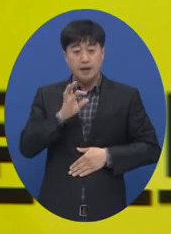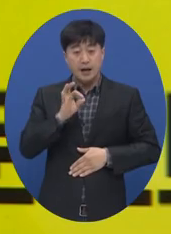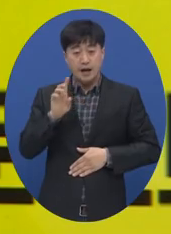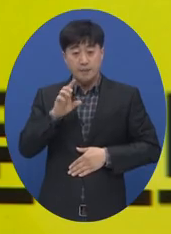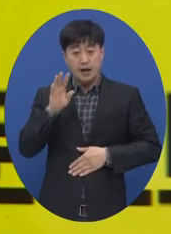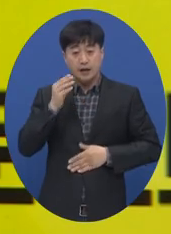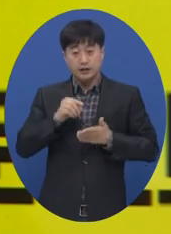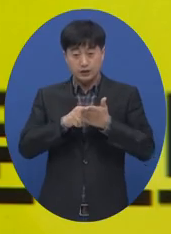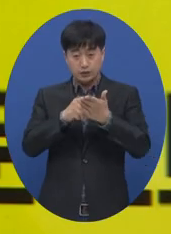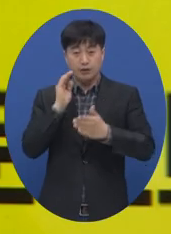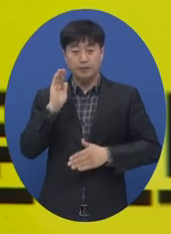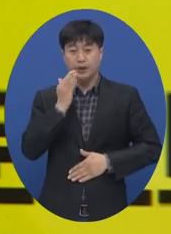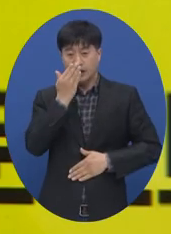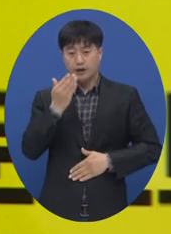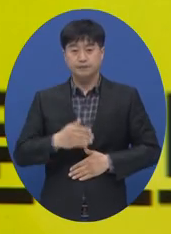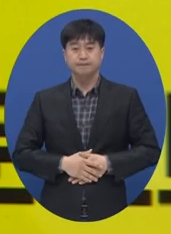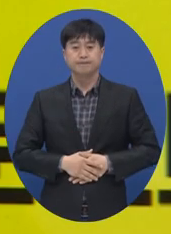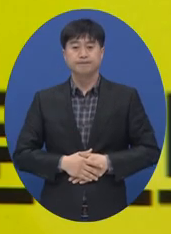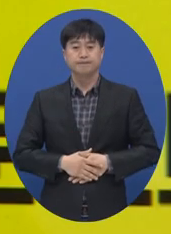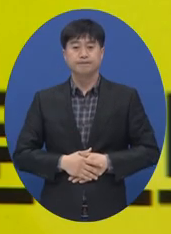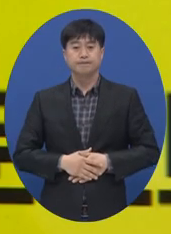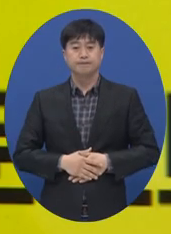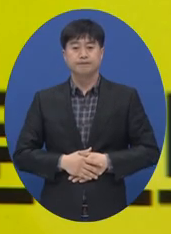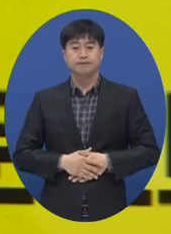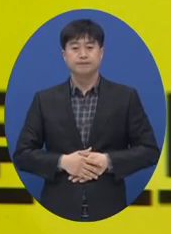홈페이지에서 신청하면 됩니다